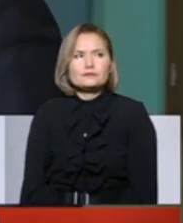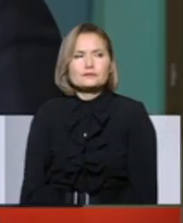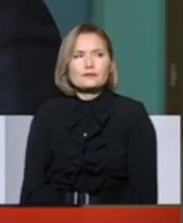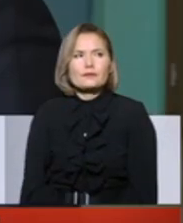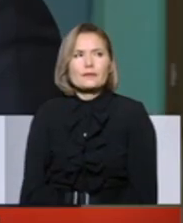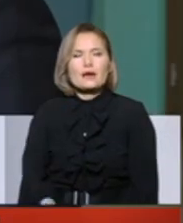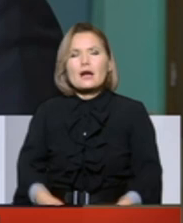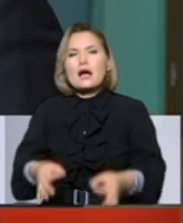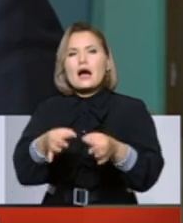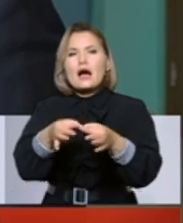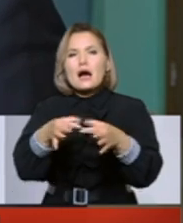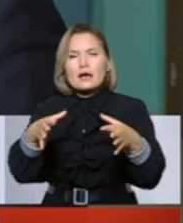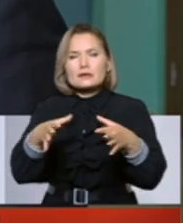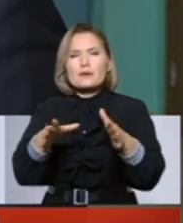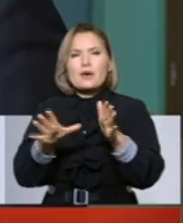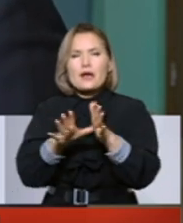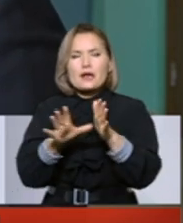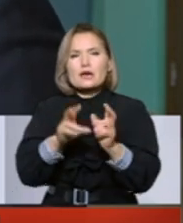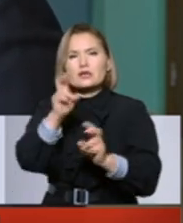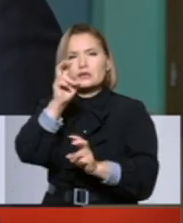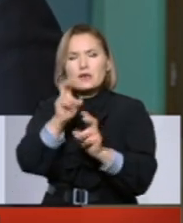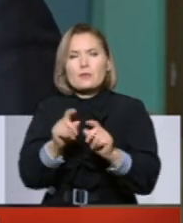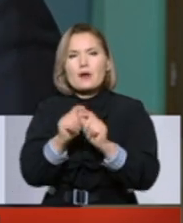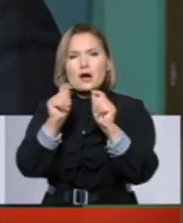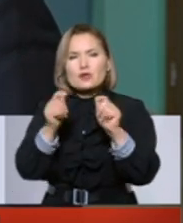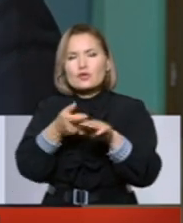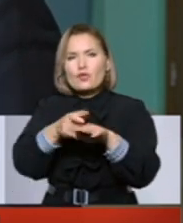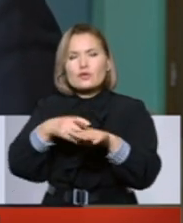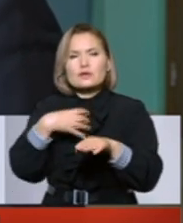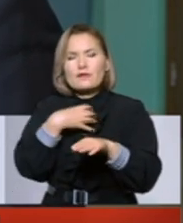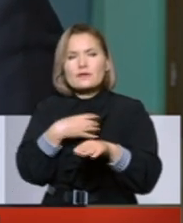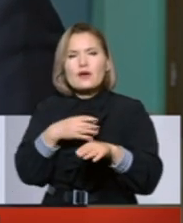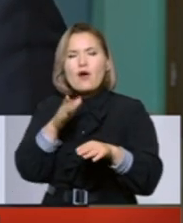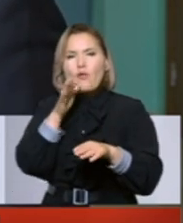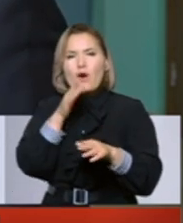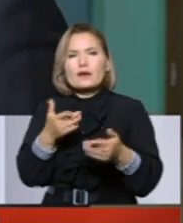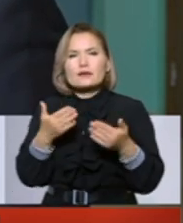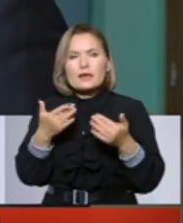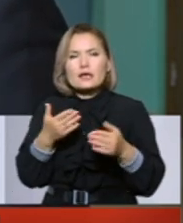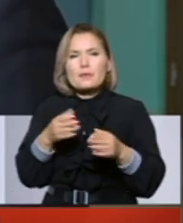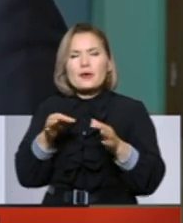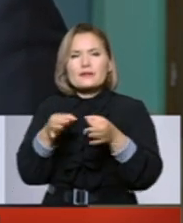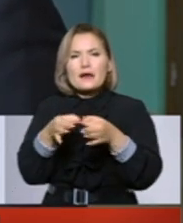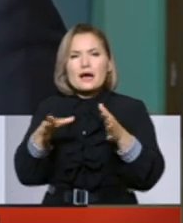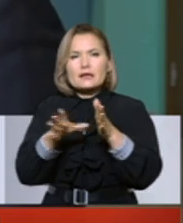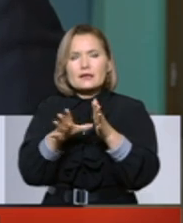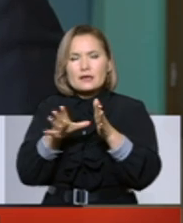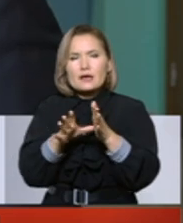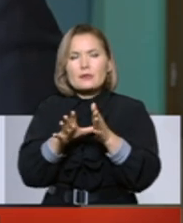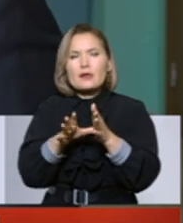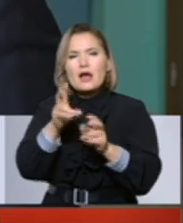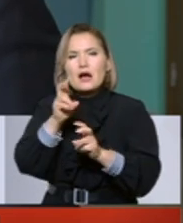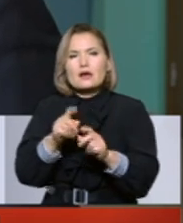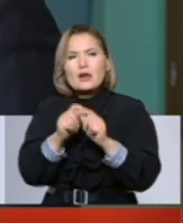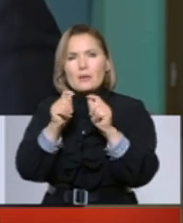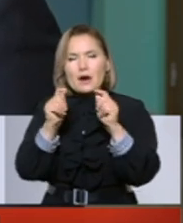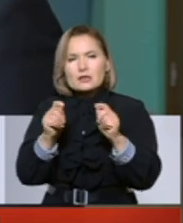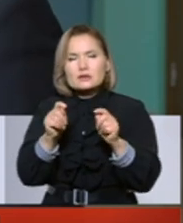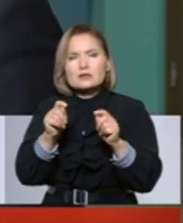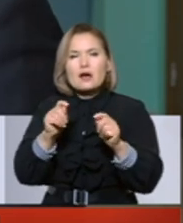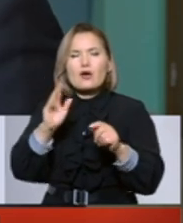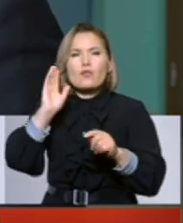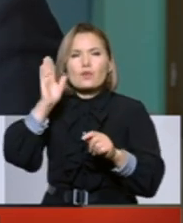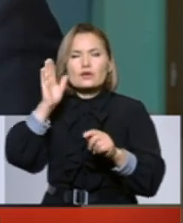Атом электр станциясына біз бұрылуымыз ол уақыт талабы. Сол себепті атом электр станциясында бүкіл қазіргі заман